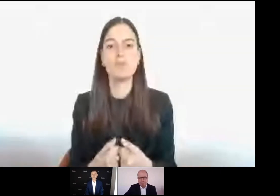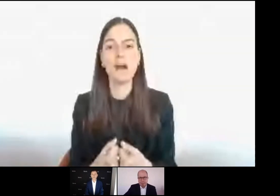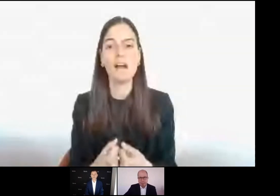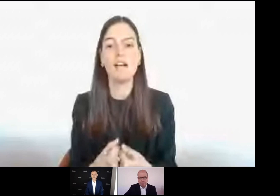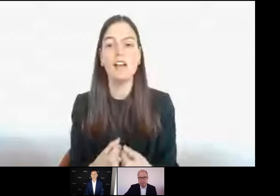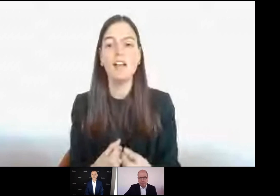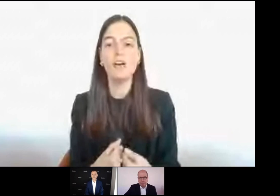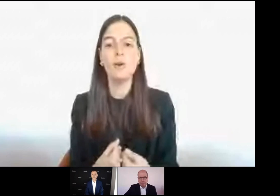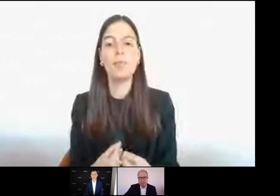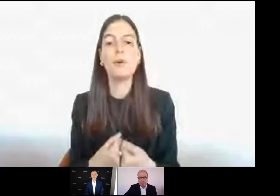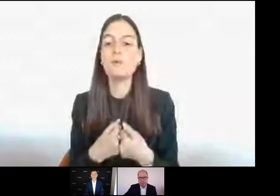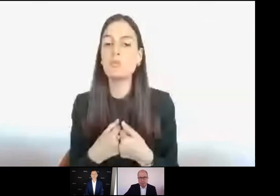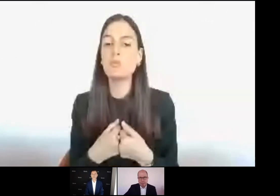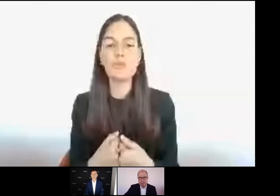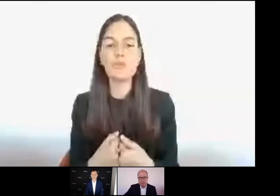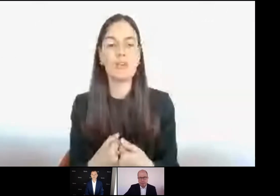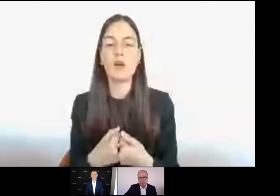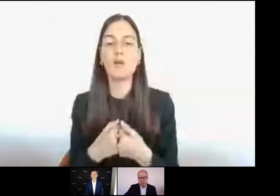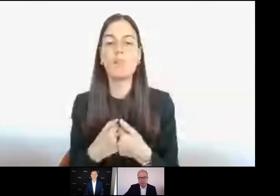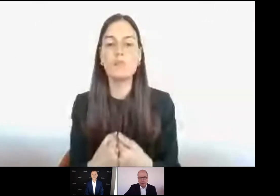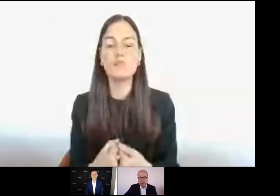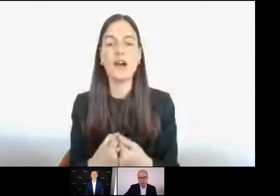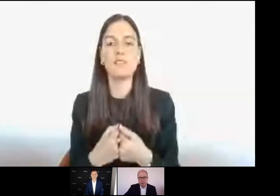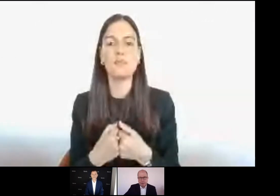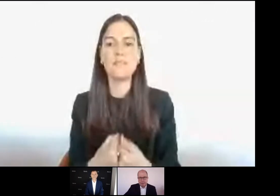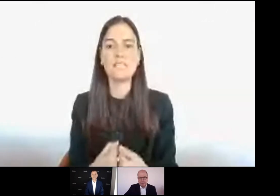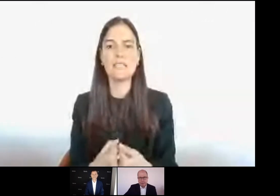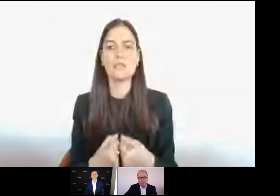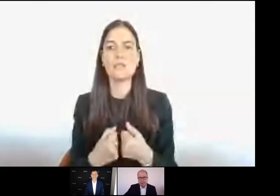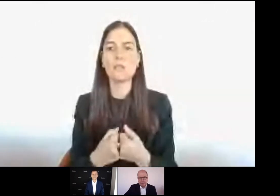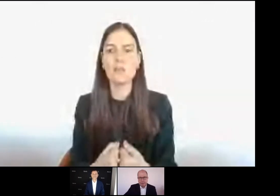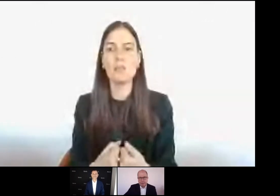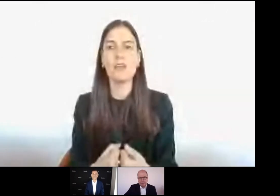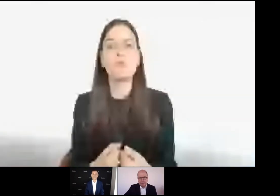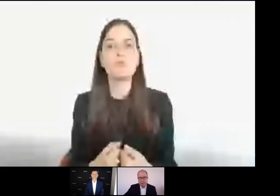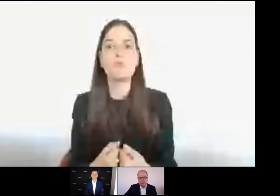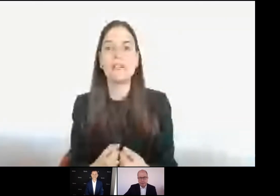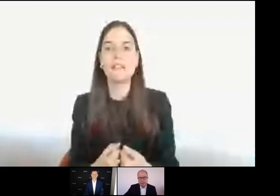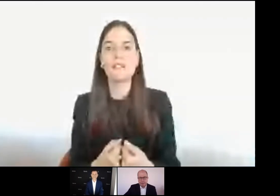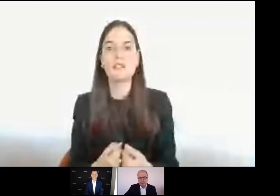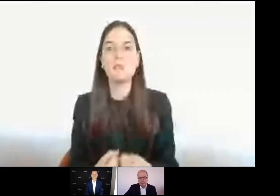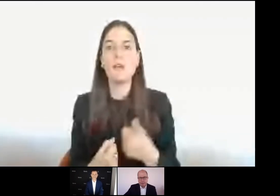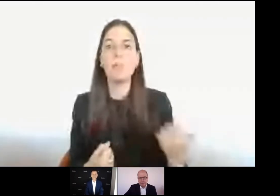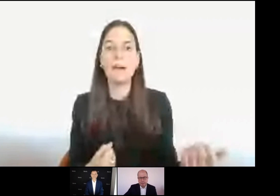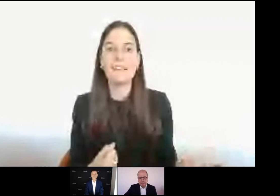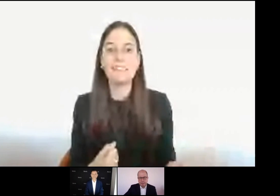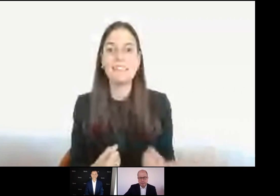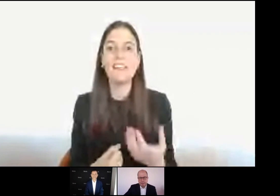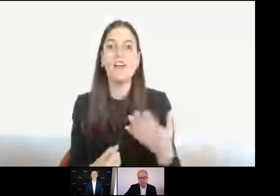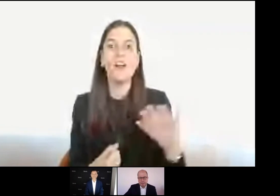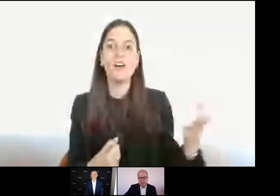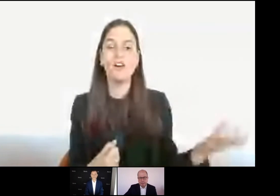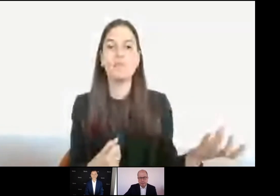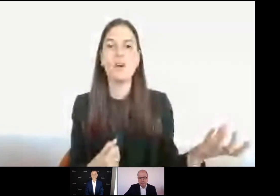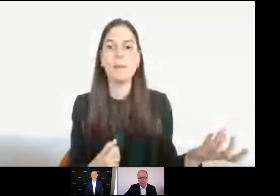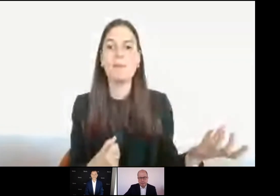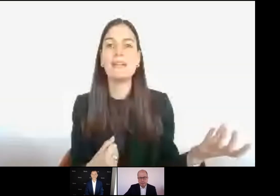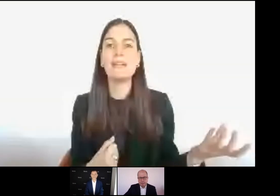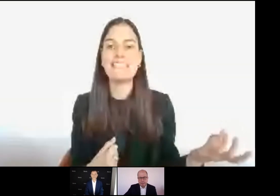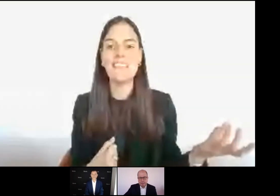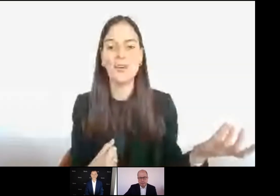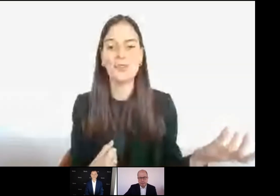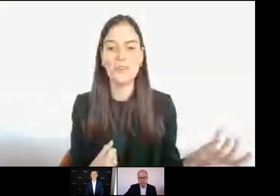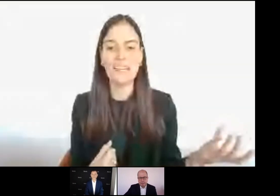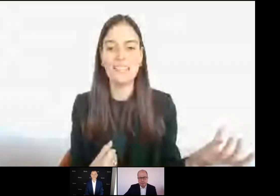vais pouvoir toujours avoir le pouvoir de décision sur ce bien que j'aurai transmis en partie, voire